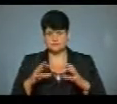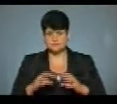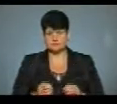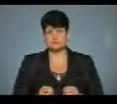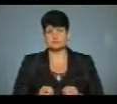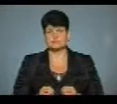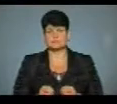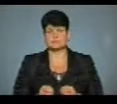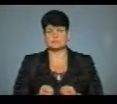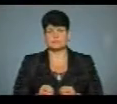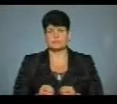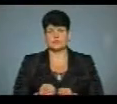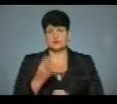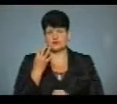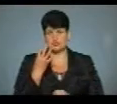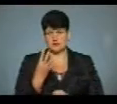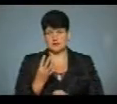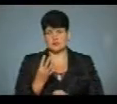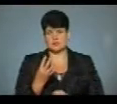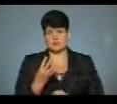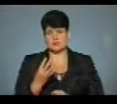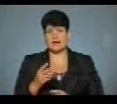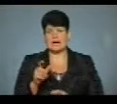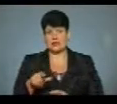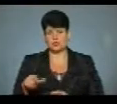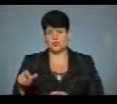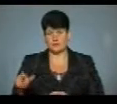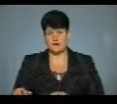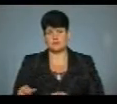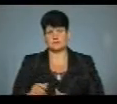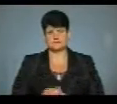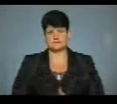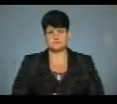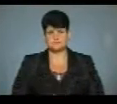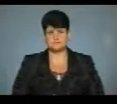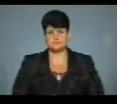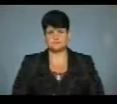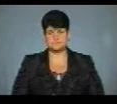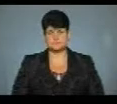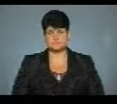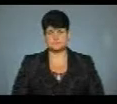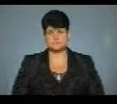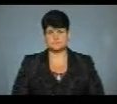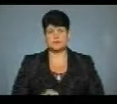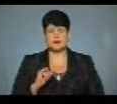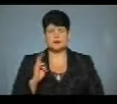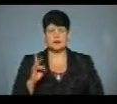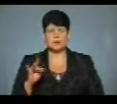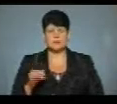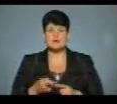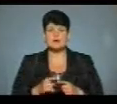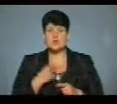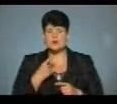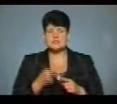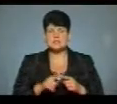України в області у складі 4 рятувальників і 1 пожежного автомобіля. Ірина Крупа каже, це 6-й